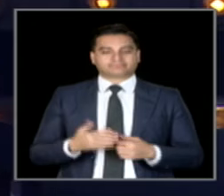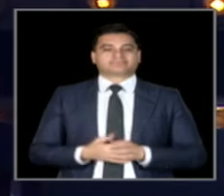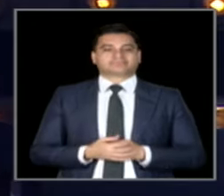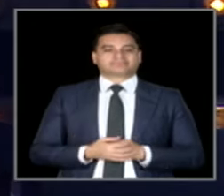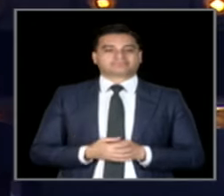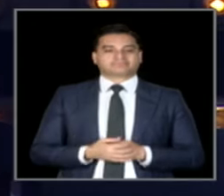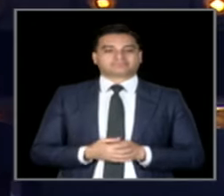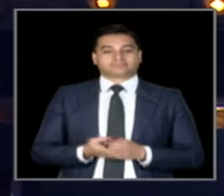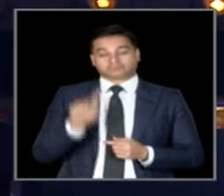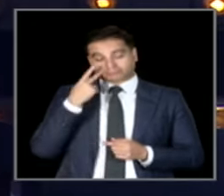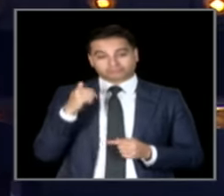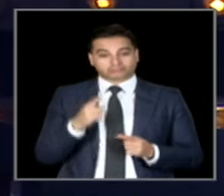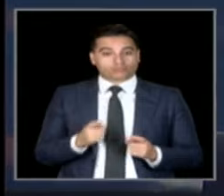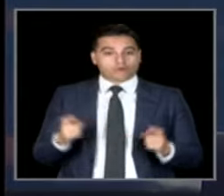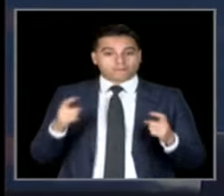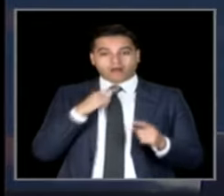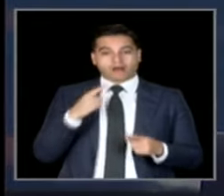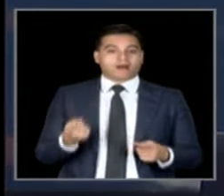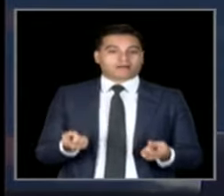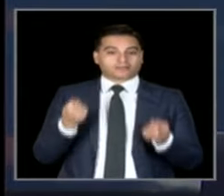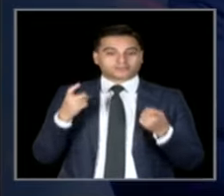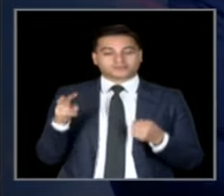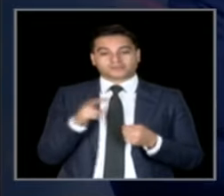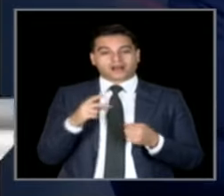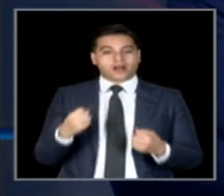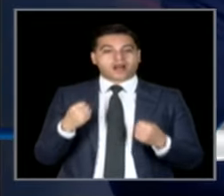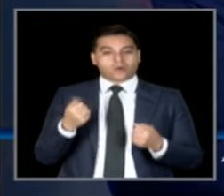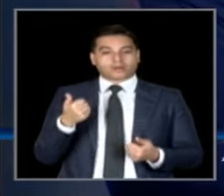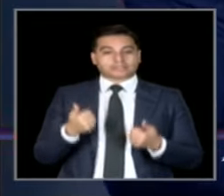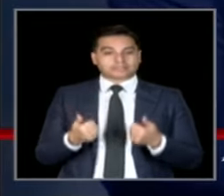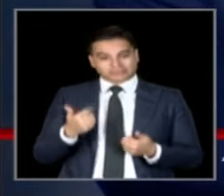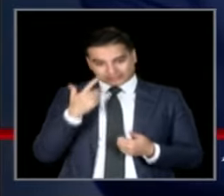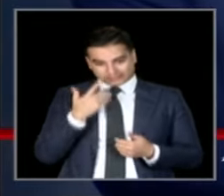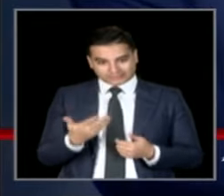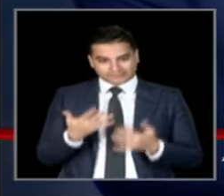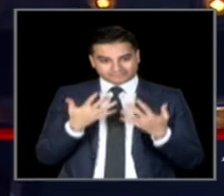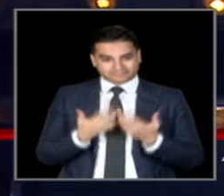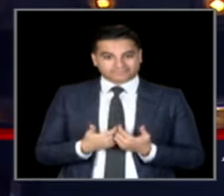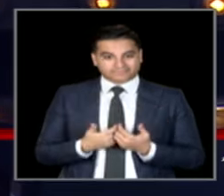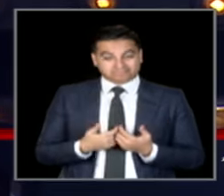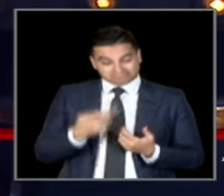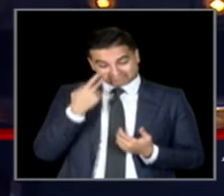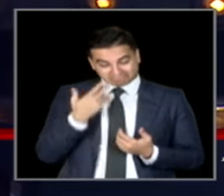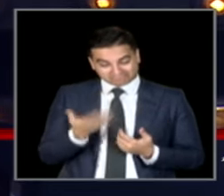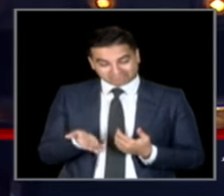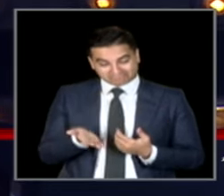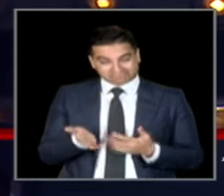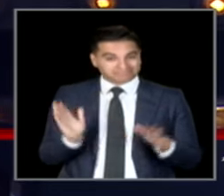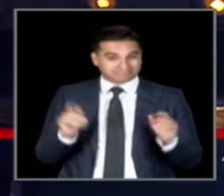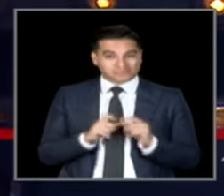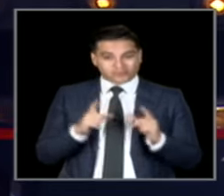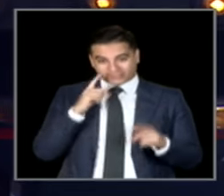وربيع. دي بقى مباراة من نوع خاص، انتوا الاثنين اقوى من بعض. انا مش هقدر ابيع عليه، مش هقدر ابيع. حيبان،